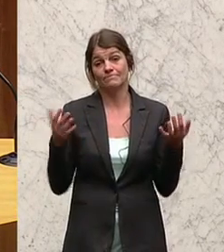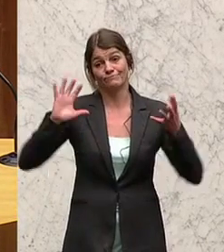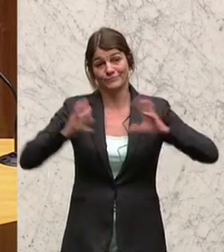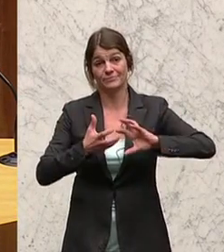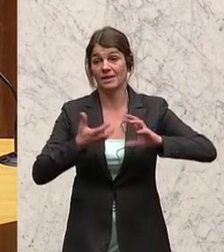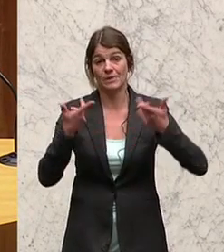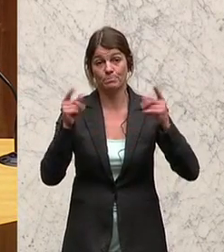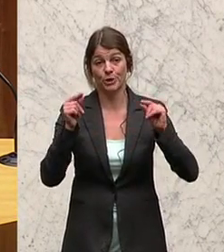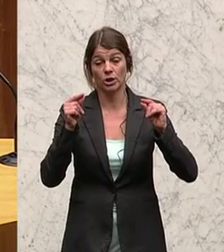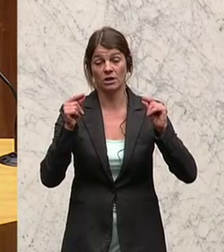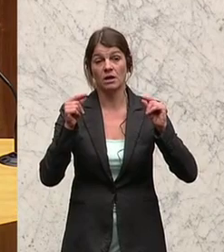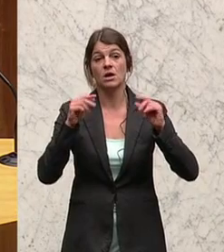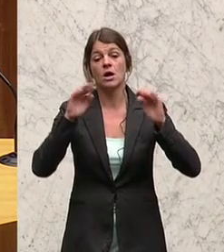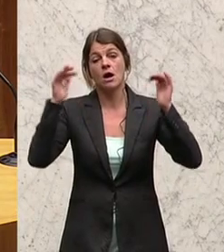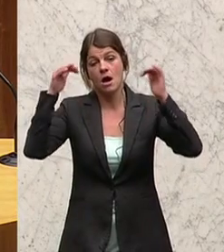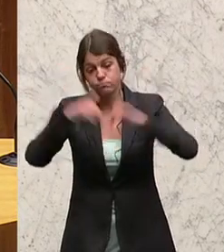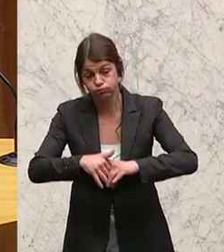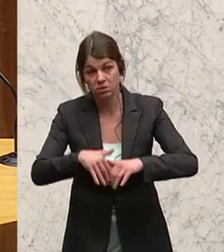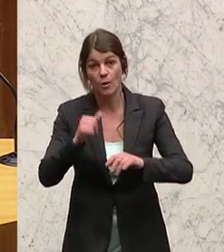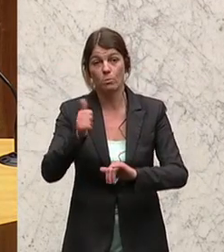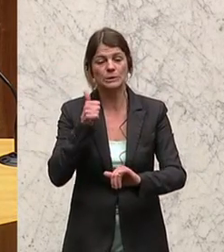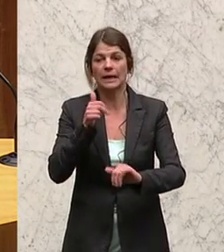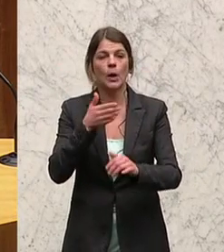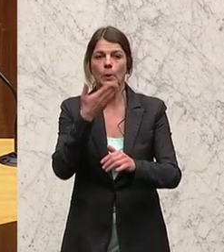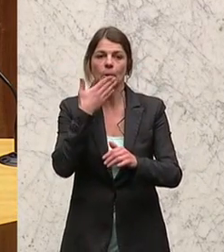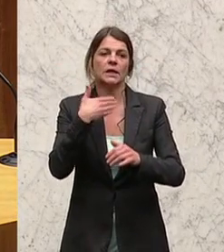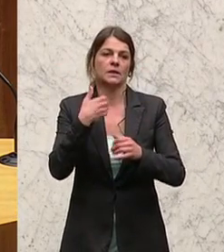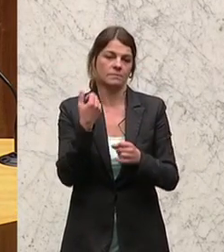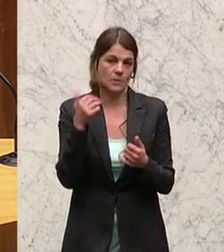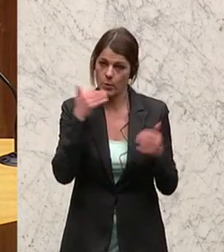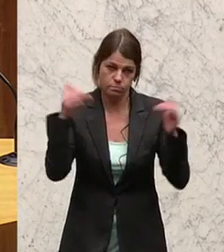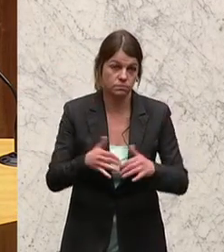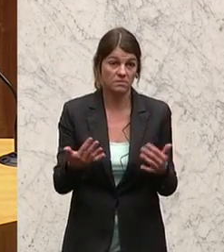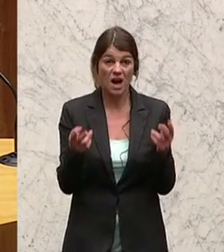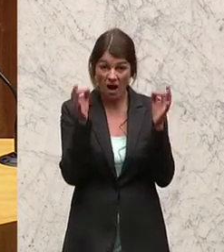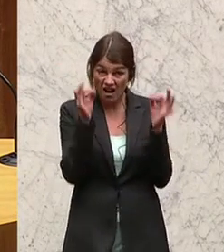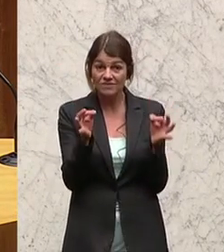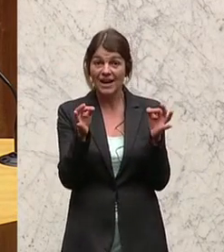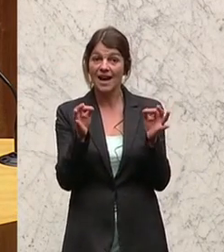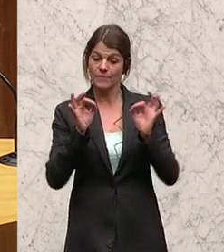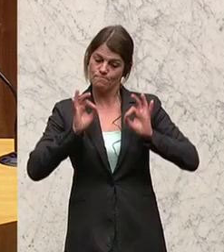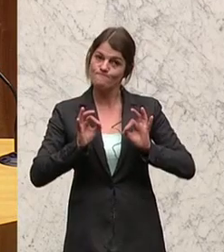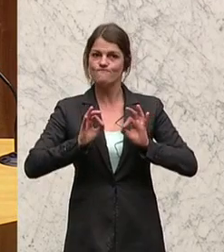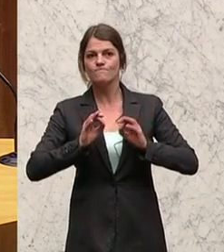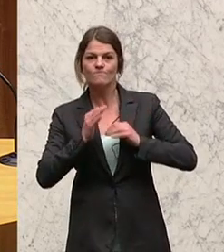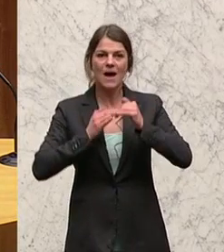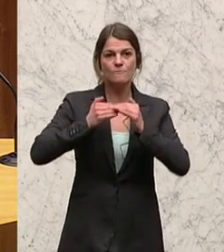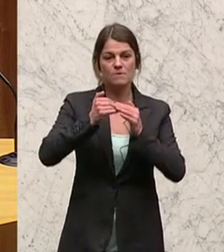naja, Kollaps des Bundesheeres vorerst abgewendet, aber eine ernsthafte und nachhaltige